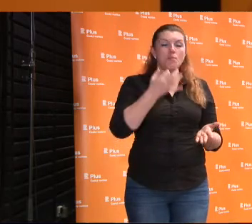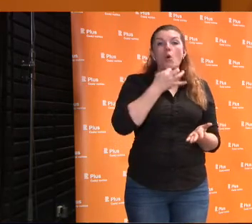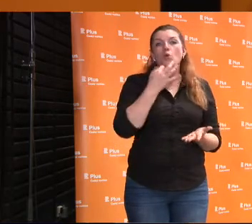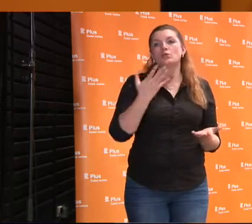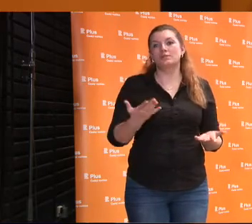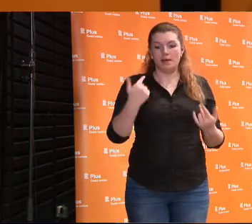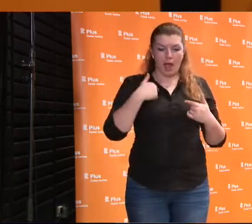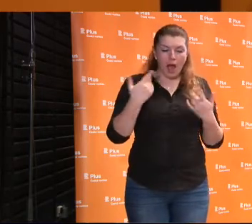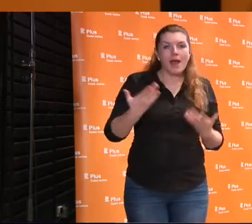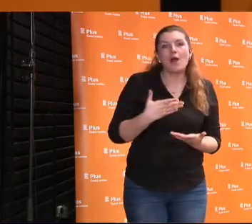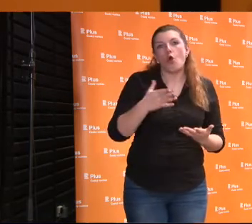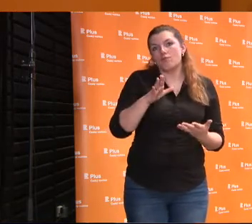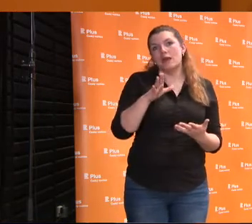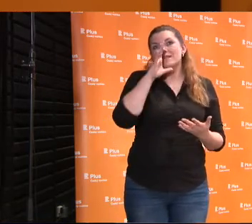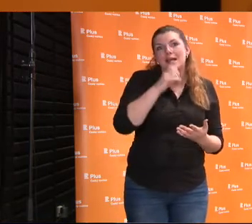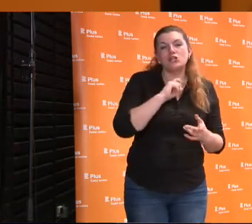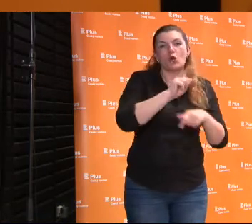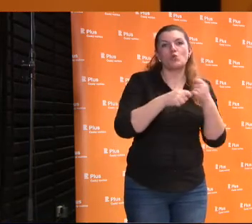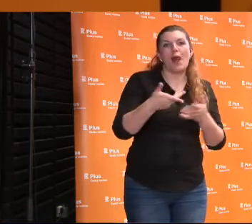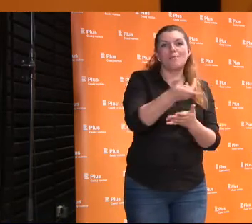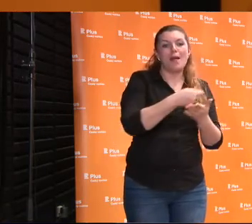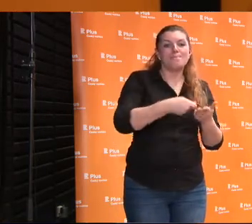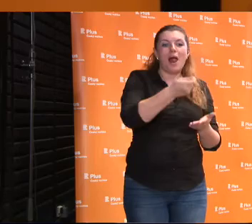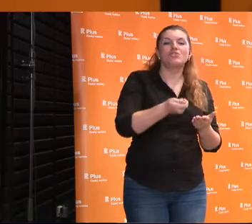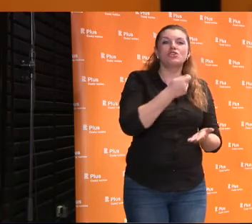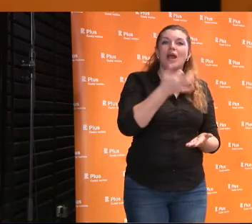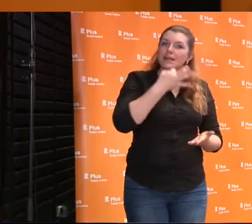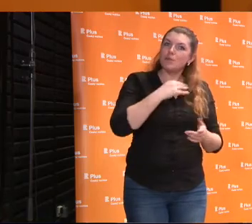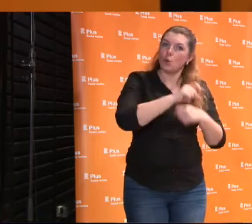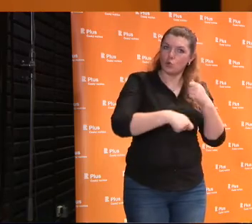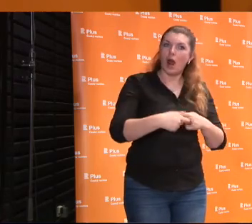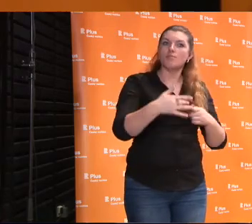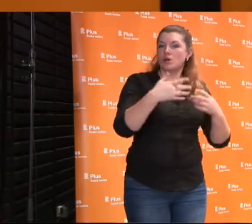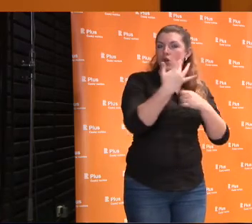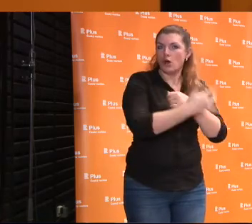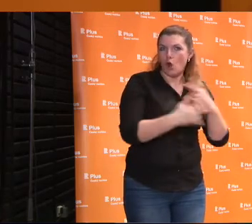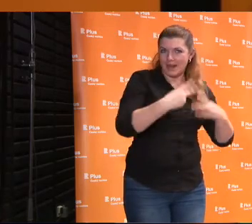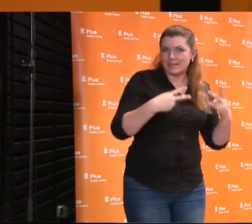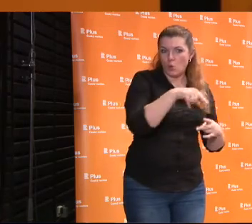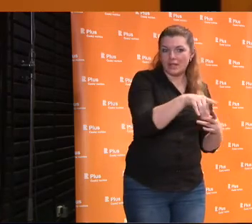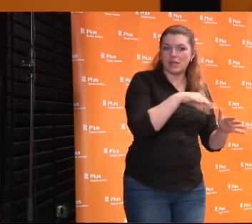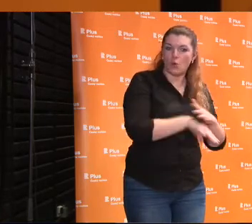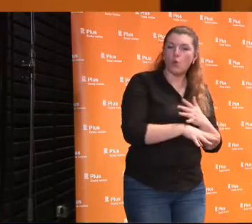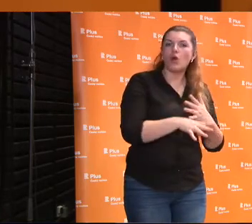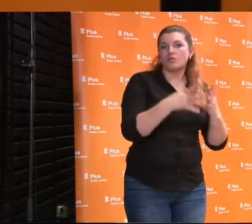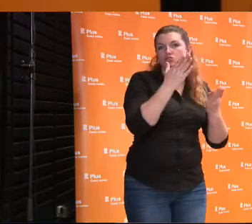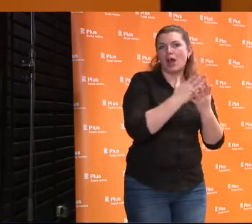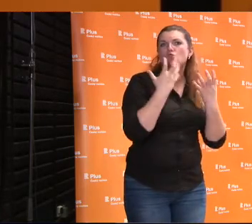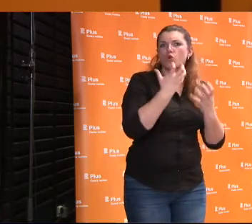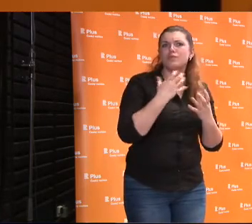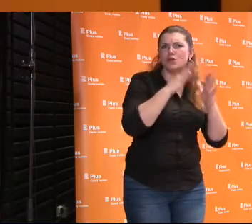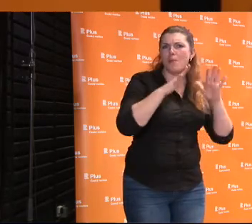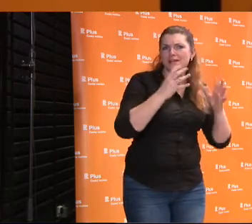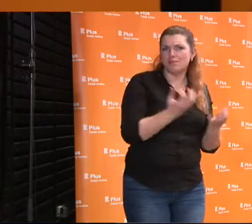dědeček udělám palačinky, tak kdybych to udělal v hospodě, tak je to součást hrubého domácího produktu. Když to udělám doma, tak